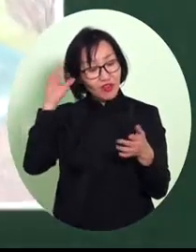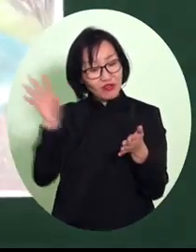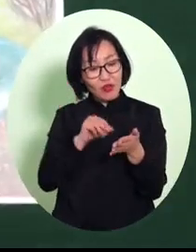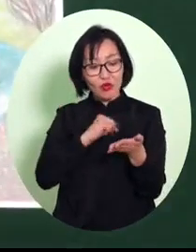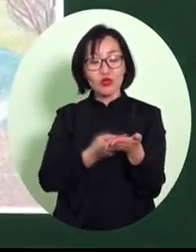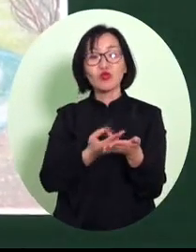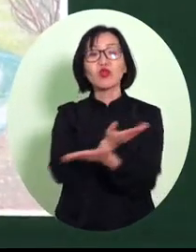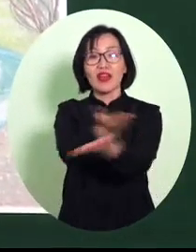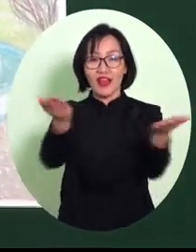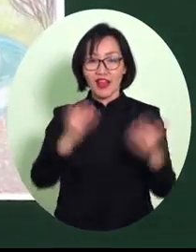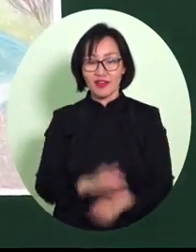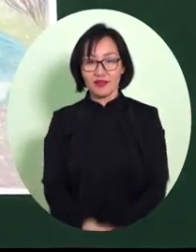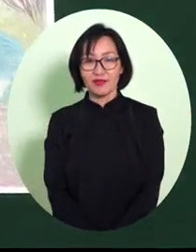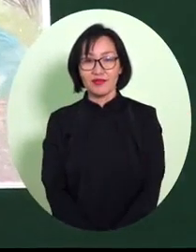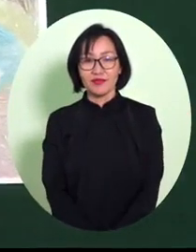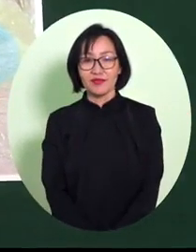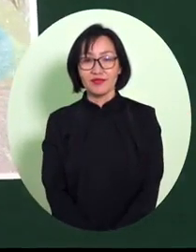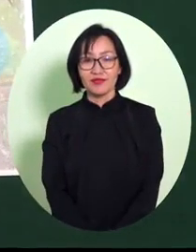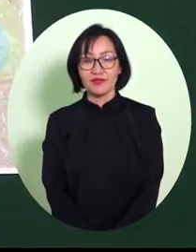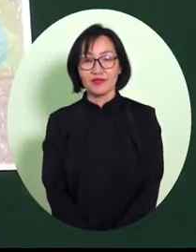сэтгэлээ зураараа хүүхдүүдээ.